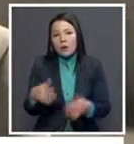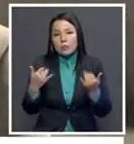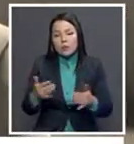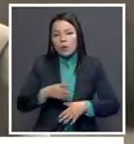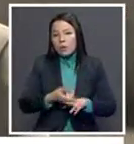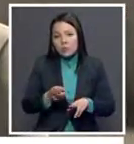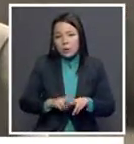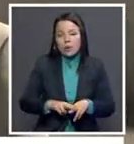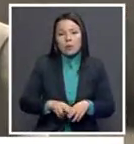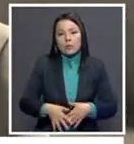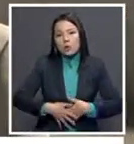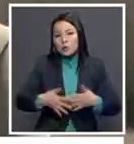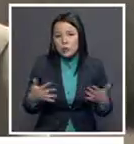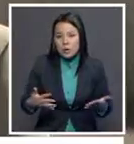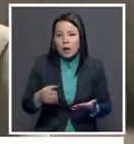үлкен